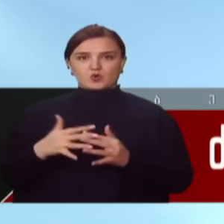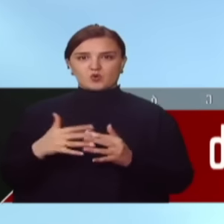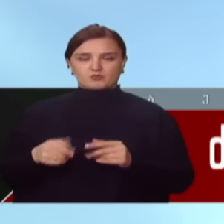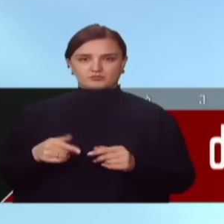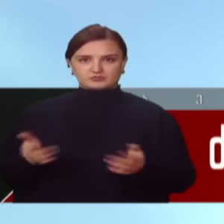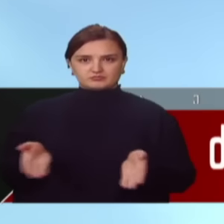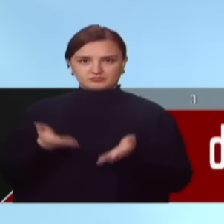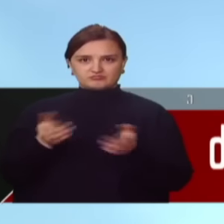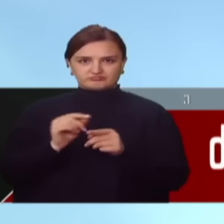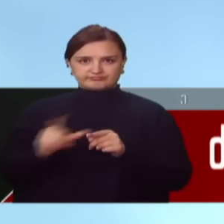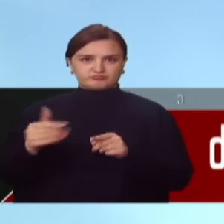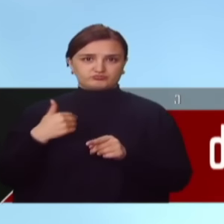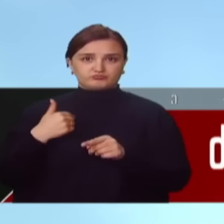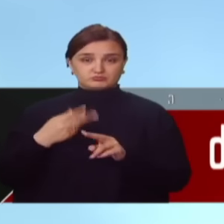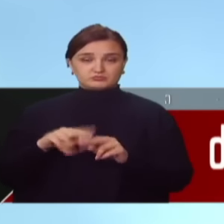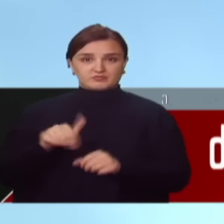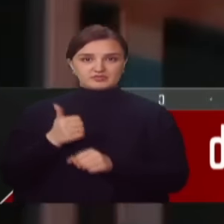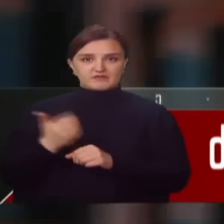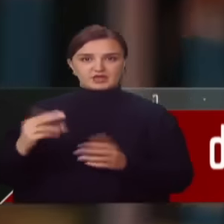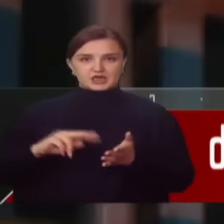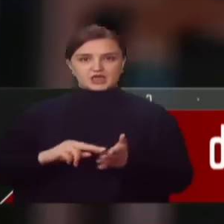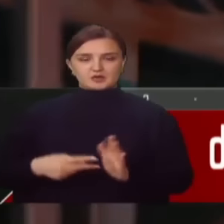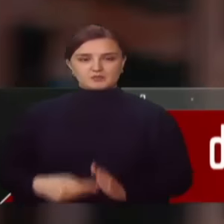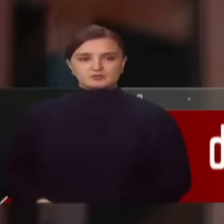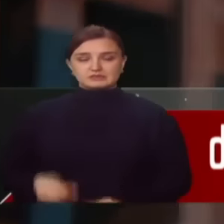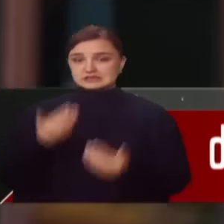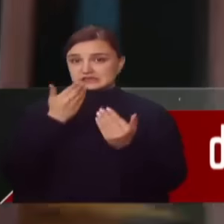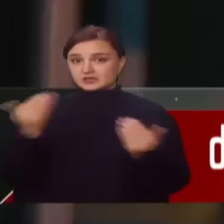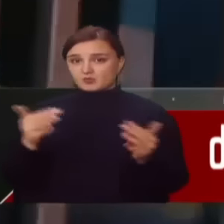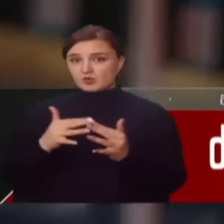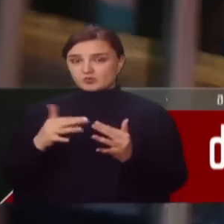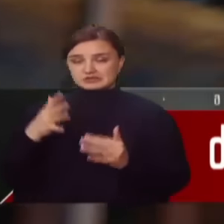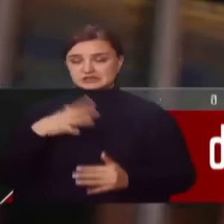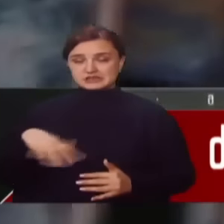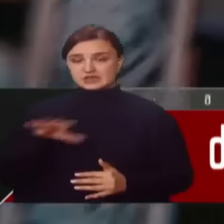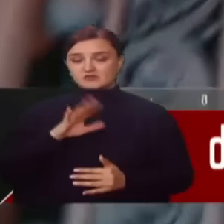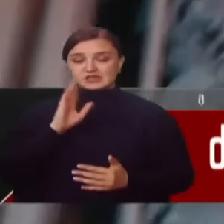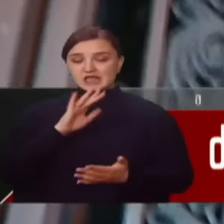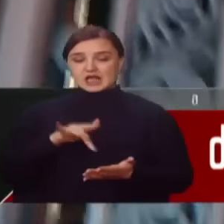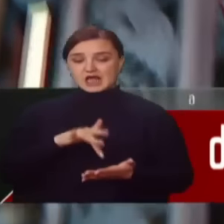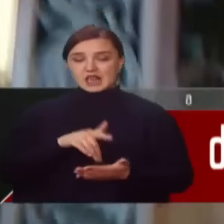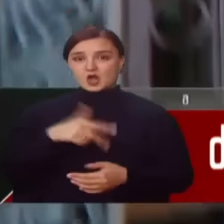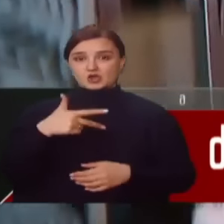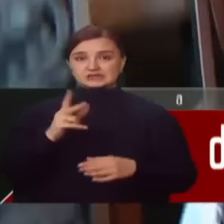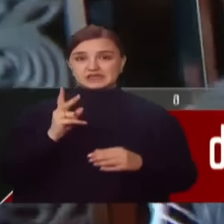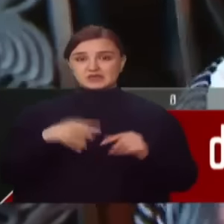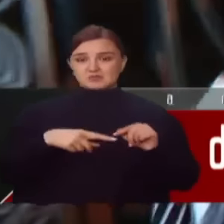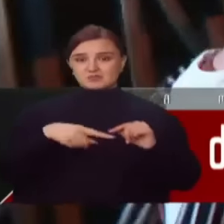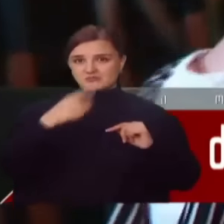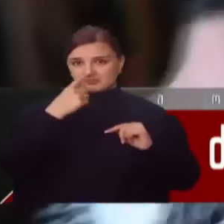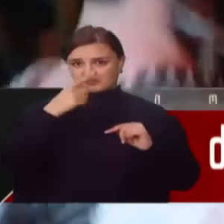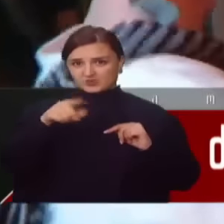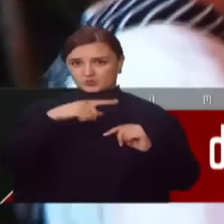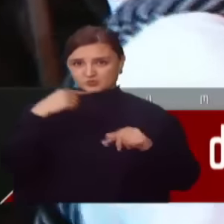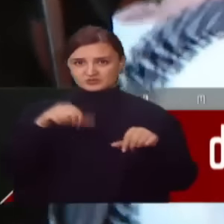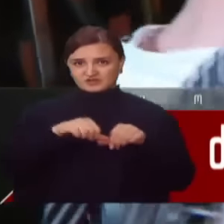არის თავარი ამოცანა, რომელიც ამძალებს ამოძრავებს. საბოლოოდ ომი ქვეყანაში, რომლის დედაქალაქიდანაც 30 კილომეტრში საოკუპაციო ძალები